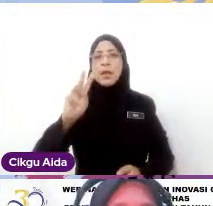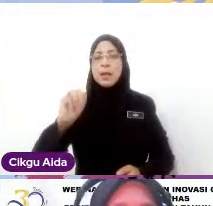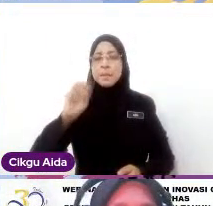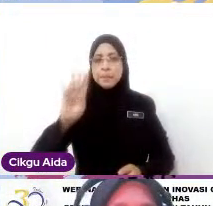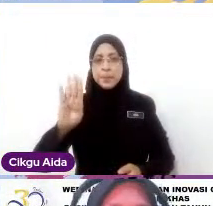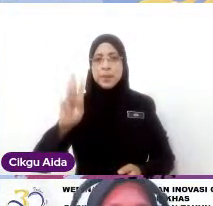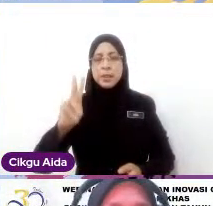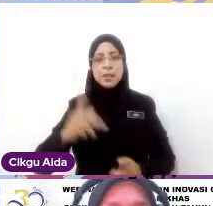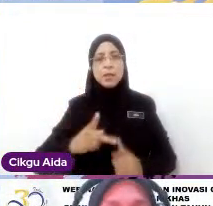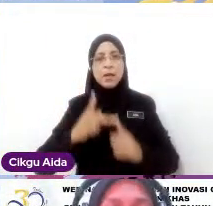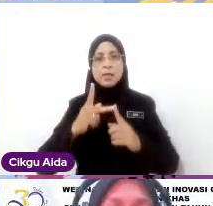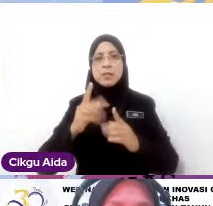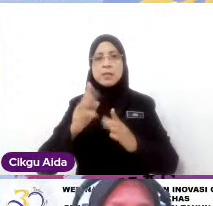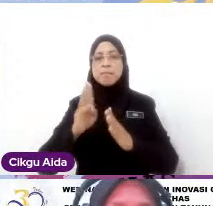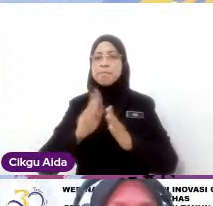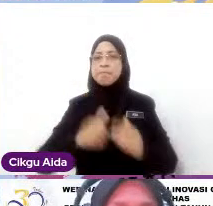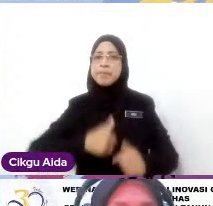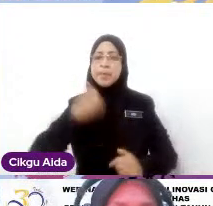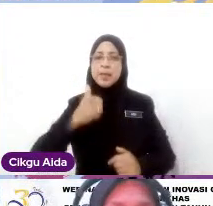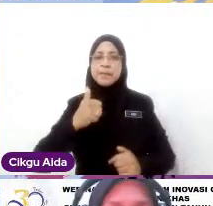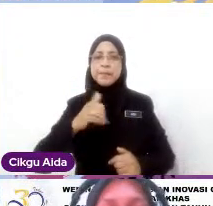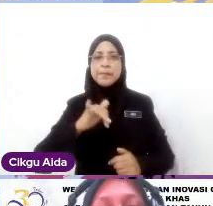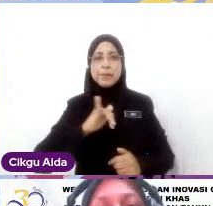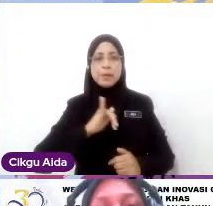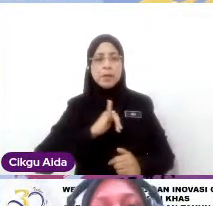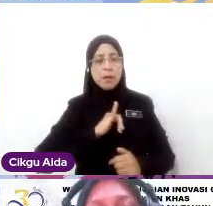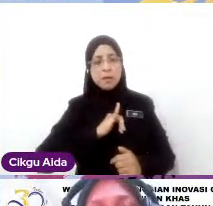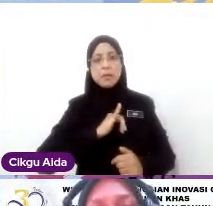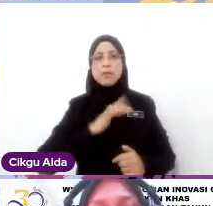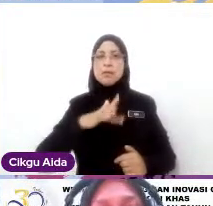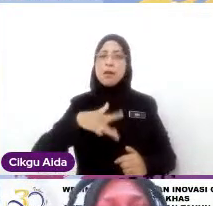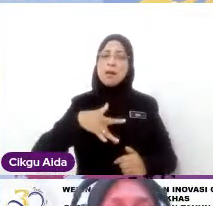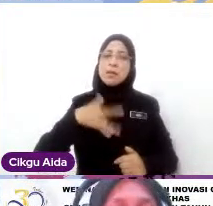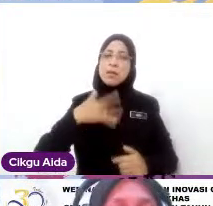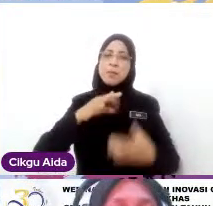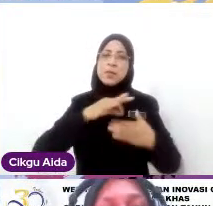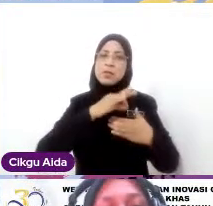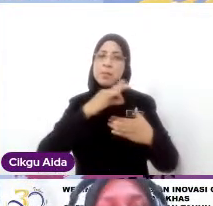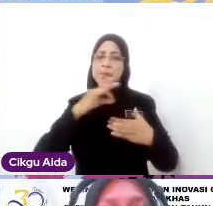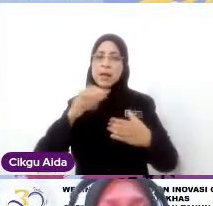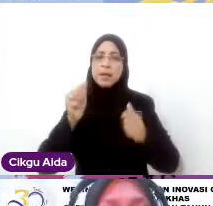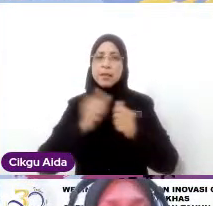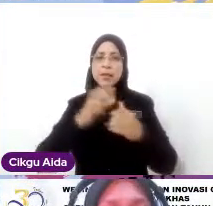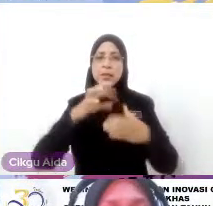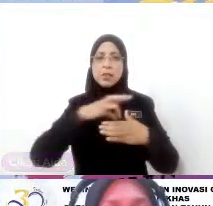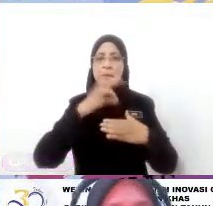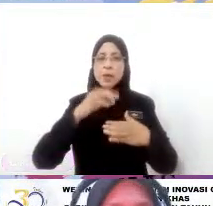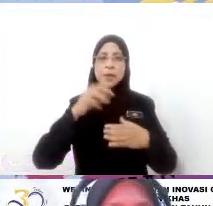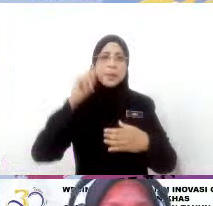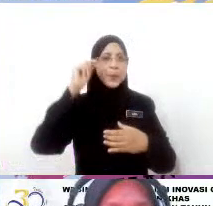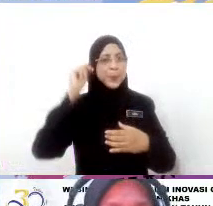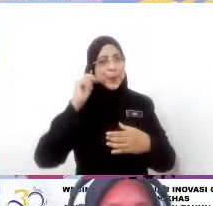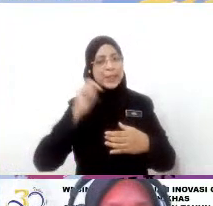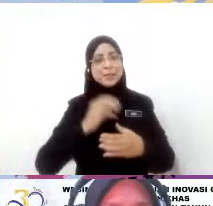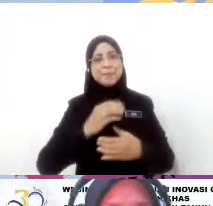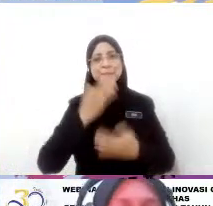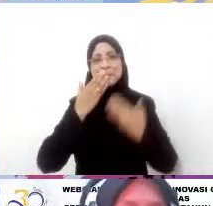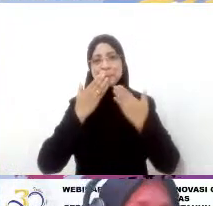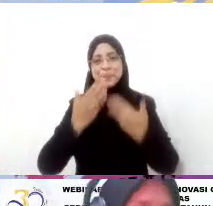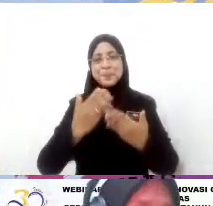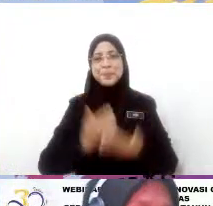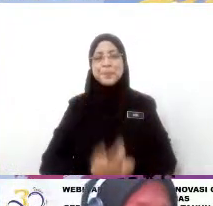guru pelatih yang masih baru sangat terinspirasi dengan semangat Puan.